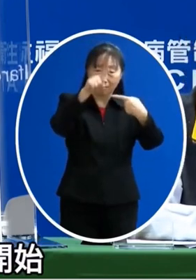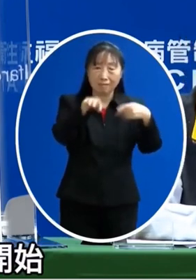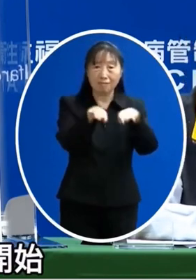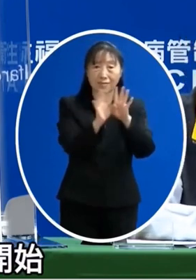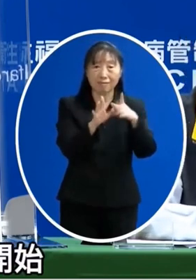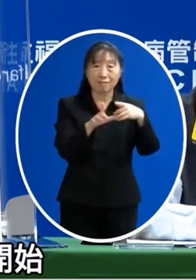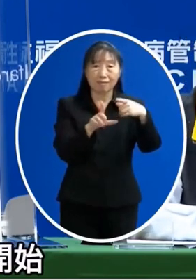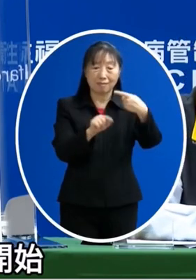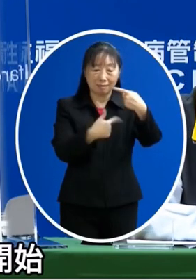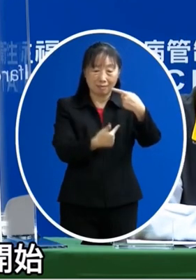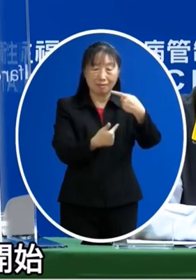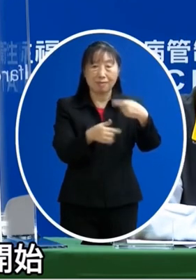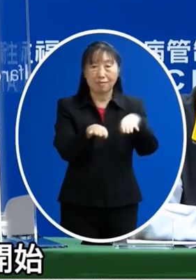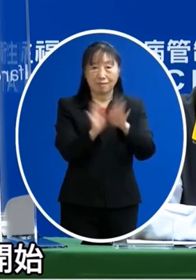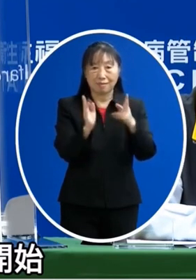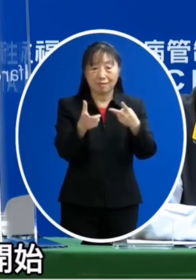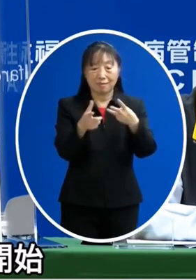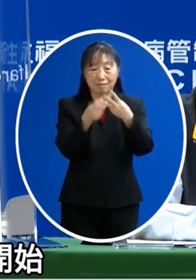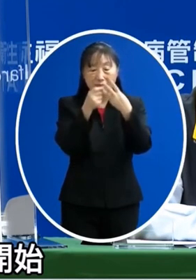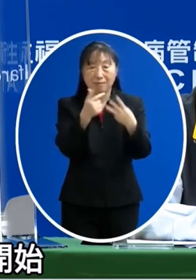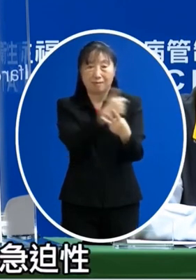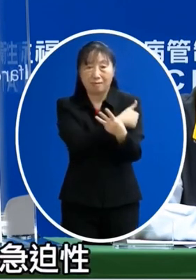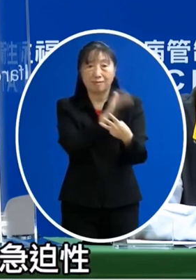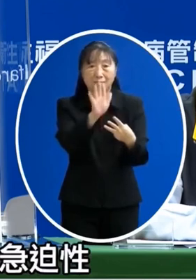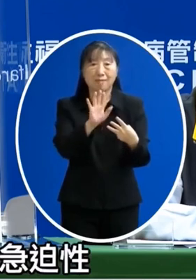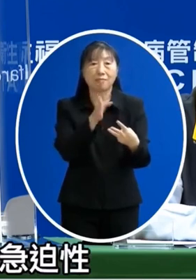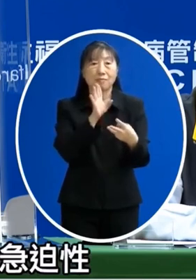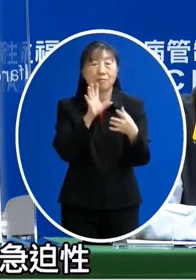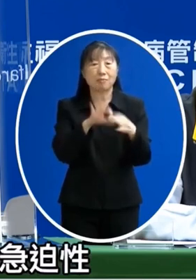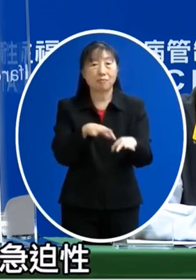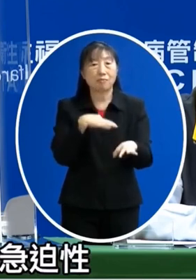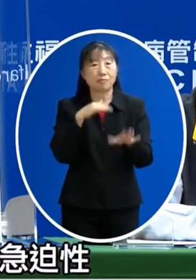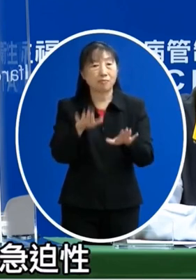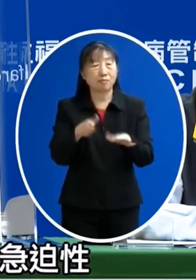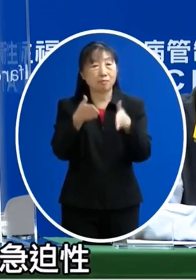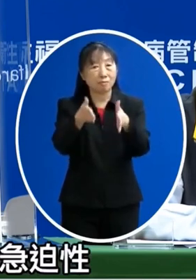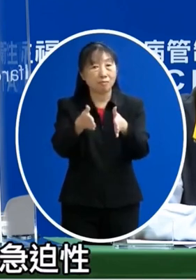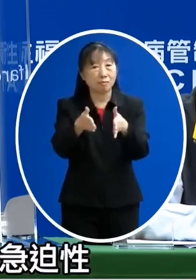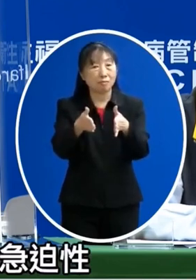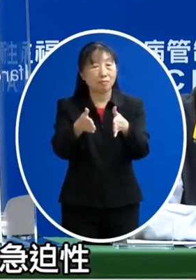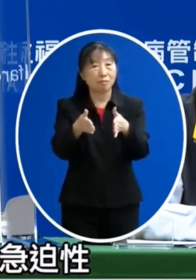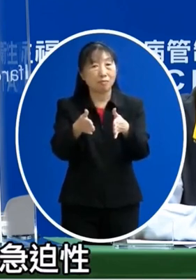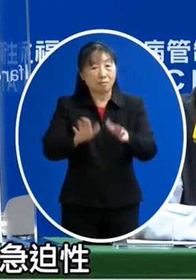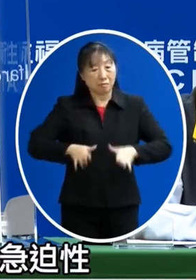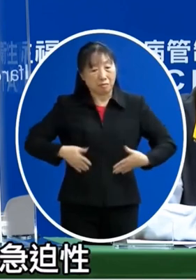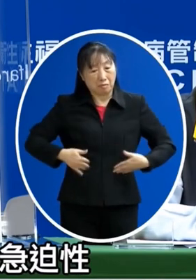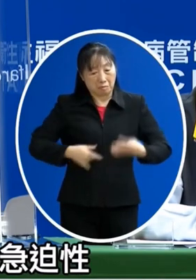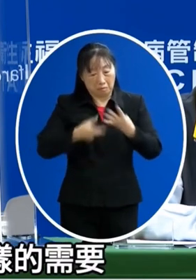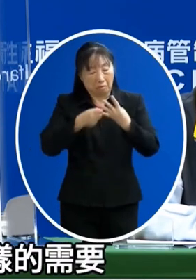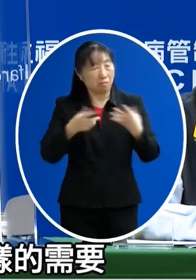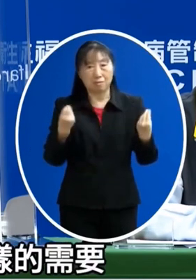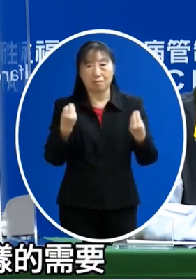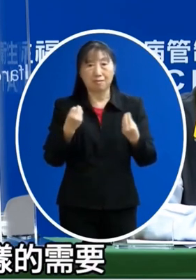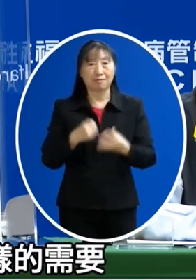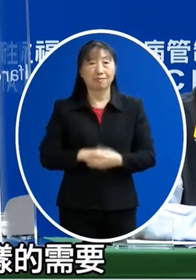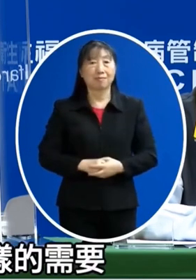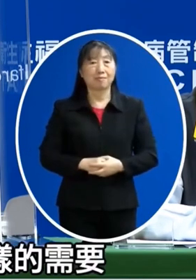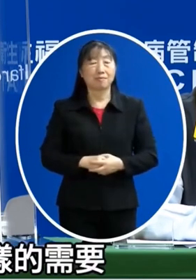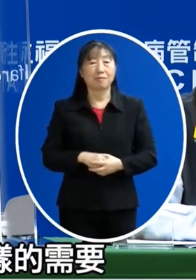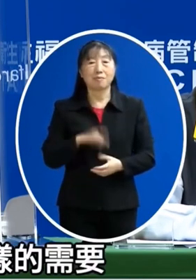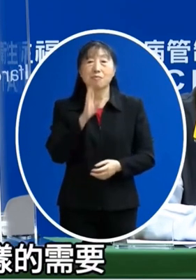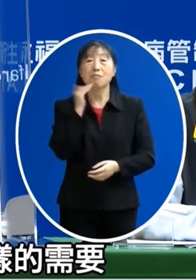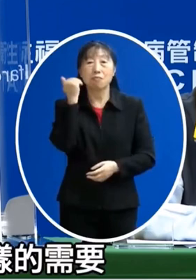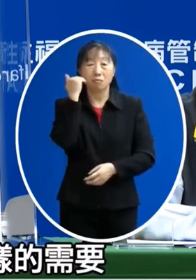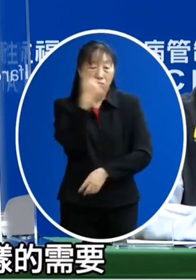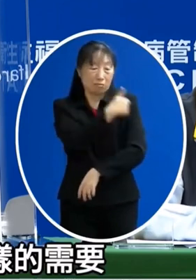始，一月六号那时候开始，所以我们并没有那样的一个急迫性。好，那但是呢，疫苗